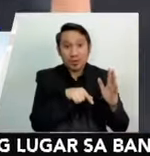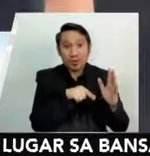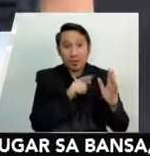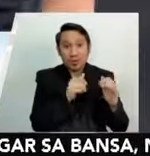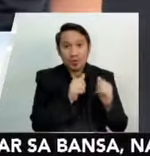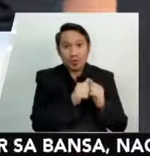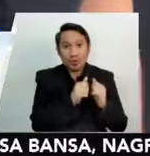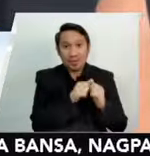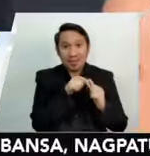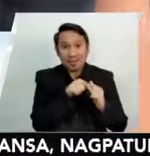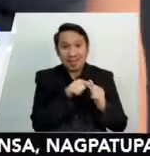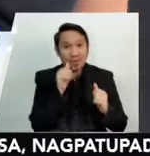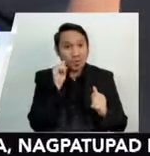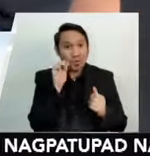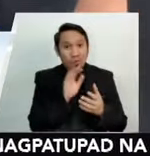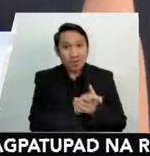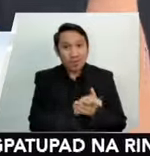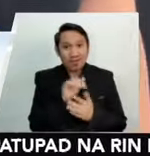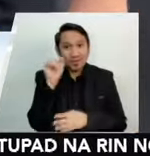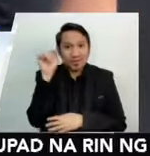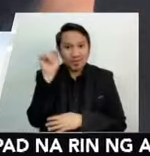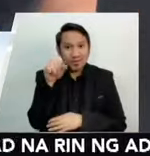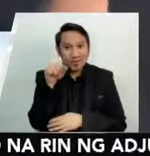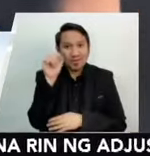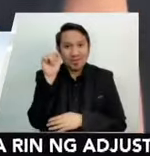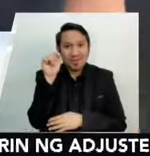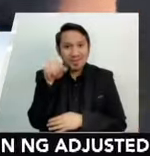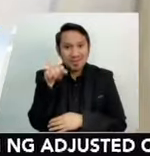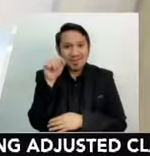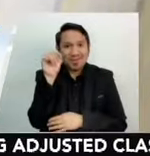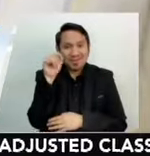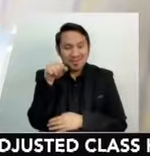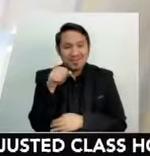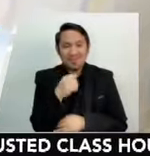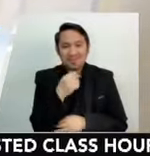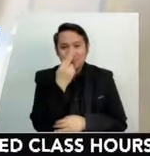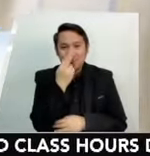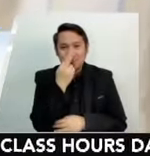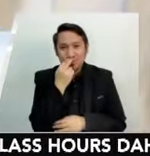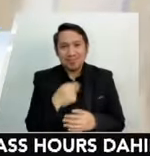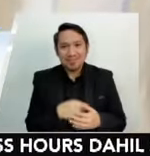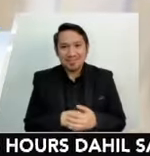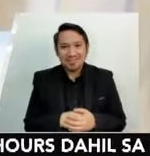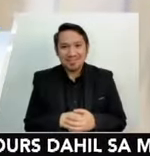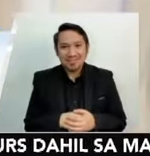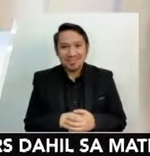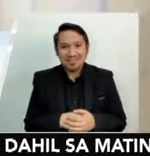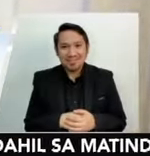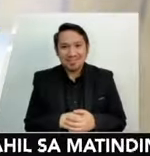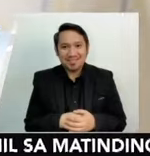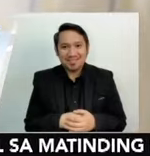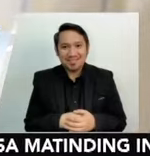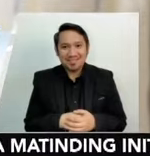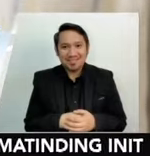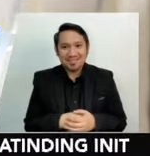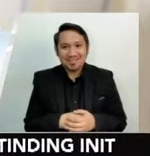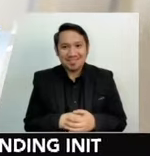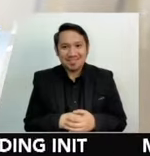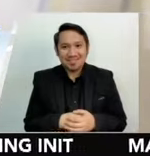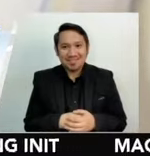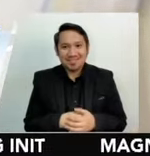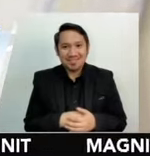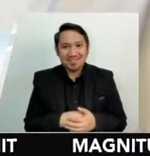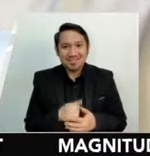A well-trained husband indeed, ang pabirong caption ni Juancho. Just for fun lang daw yan. Hindi raw siya under sa